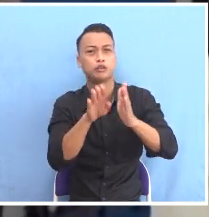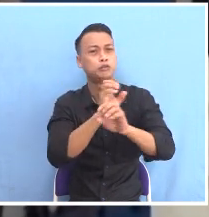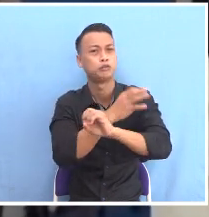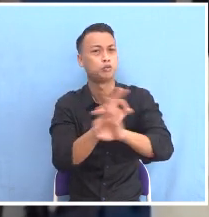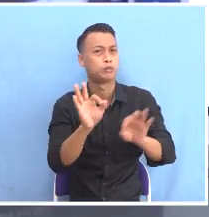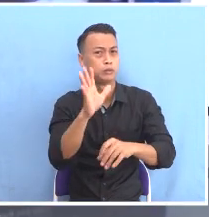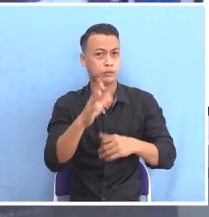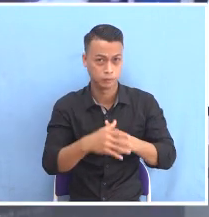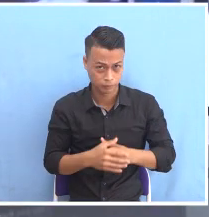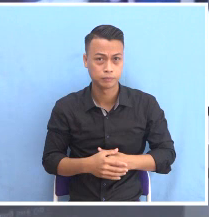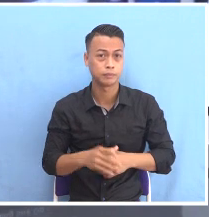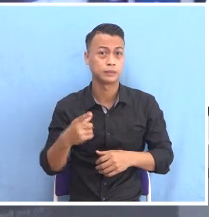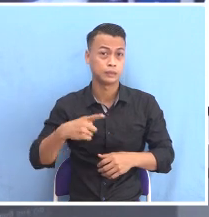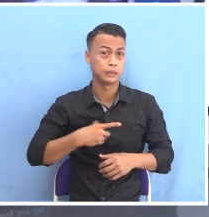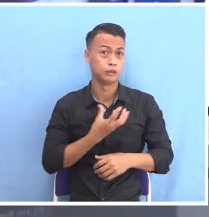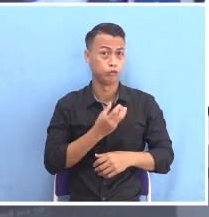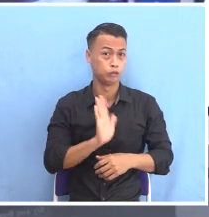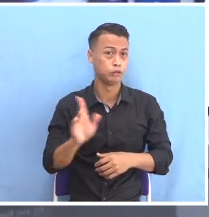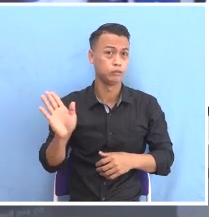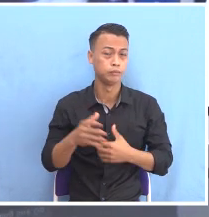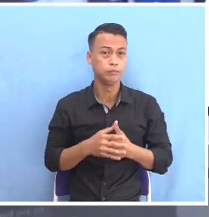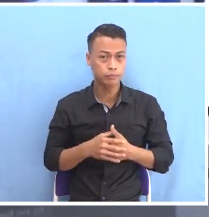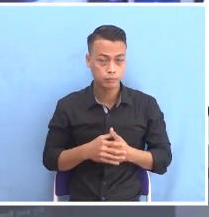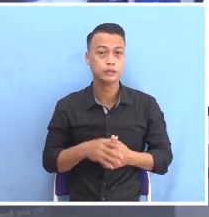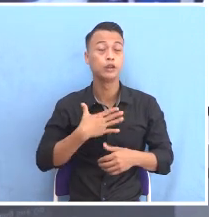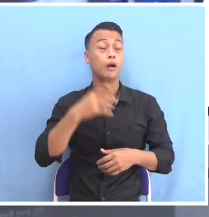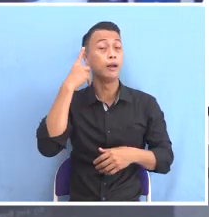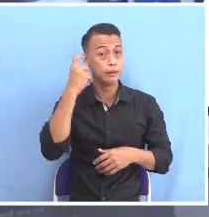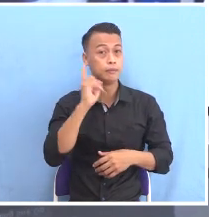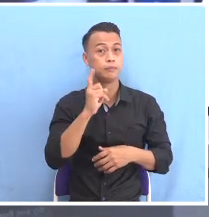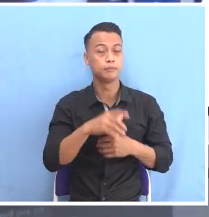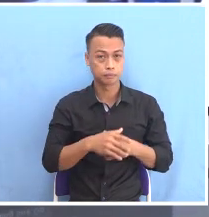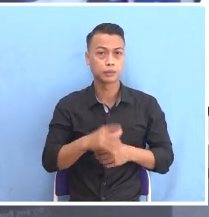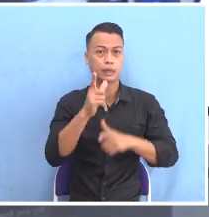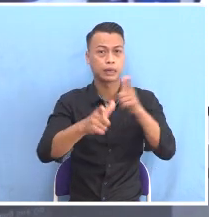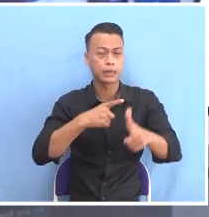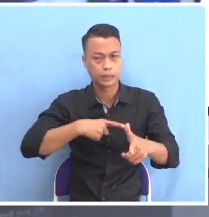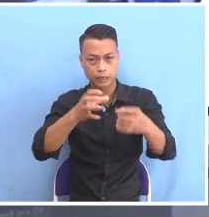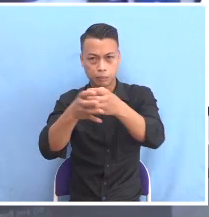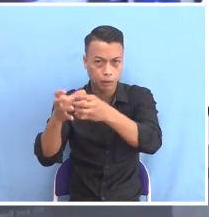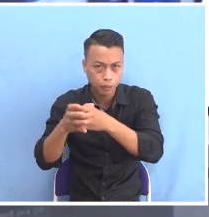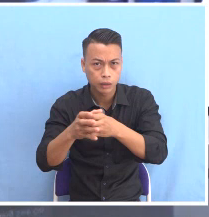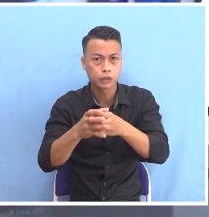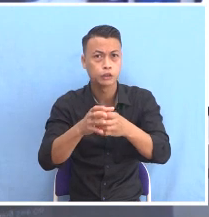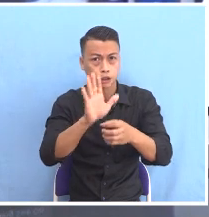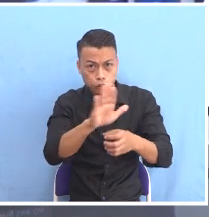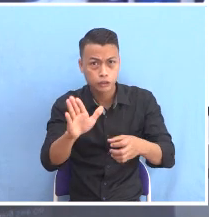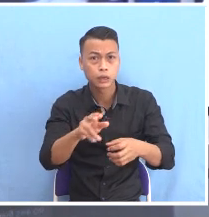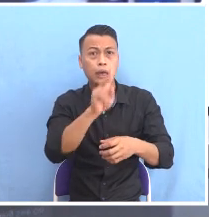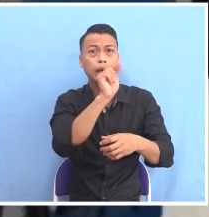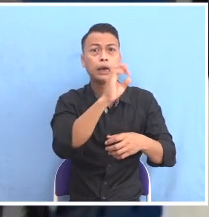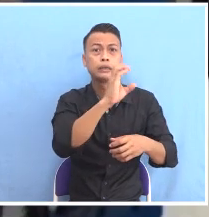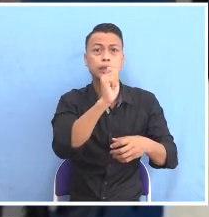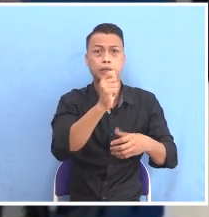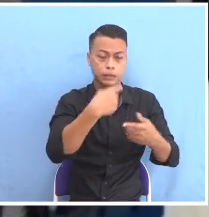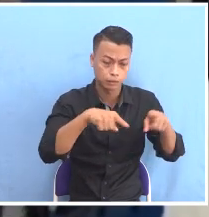အမြင်ပါတယ်ပေါ့ဒီအဲကျွန်တော်ဘက်ကဆိုရင်ပြကတော့ကျွန်တော်တို့ကလက်ရှိချိန်မှာကတော့ကျွန်တော်မြင်တာပေါ့နော်ဒီဒိုင်းနာနဲ့ငံအဖွဲ့စည်းတွေကလည်းကြံသေးတယ်ဒါပြင်